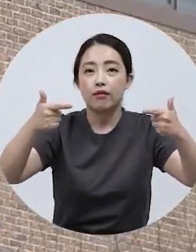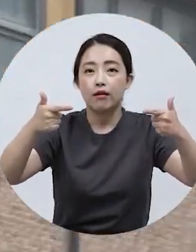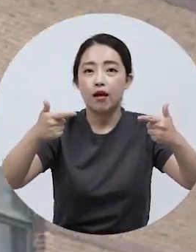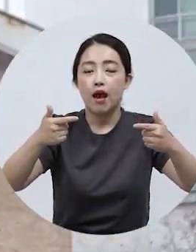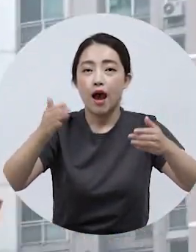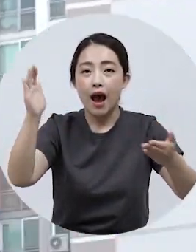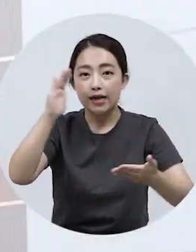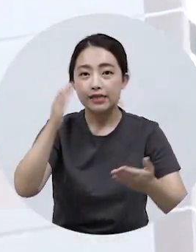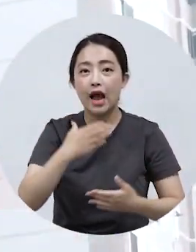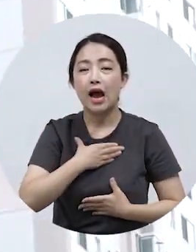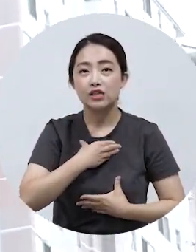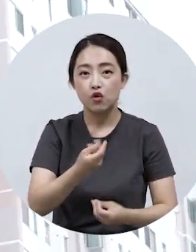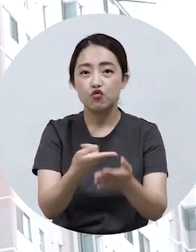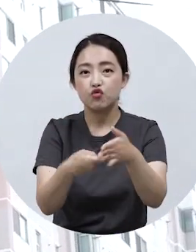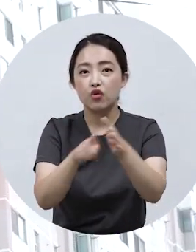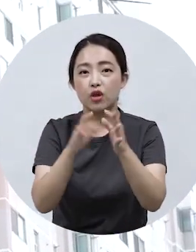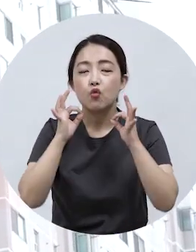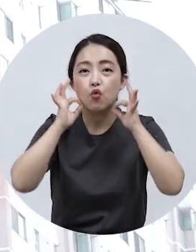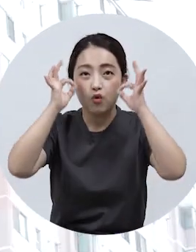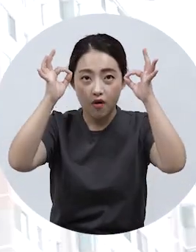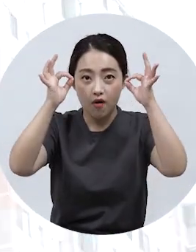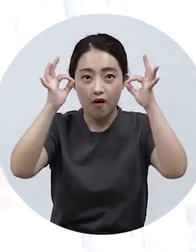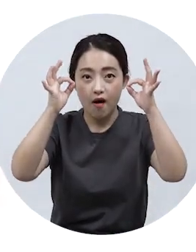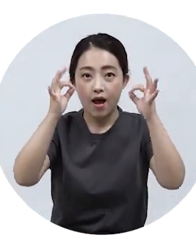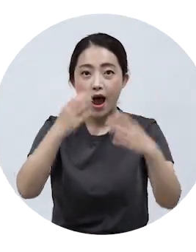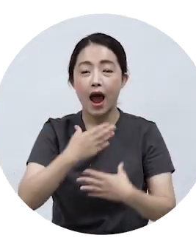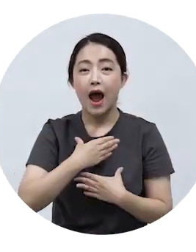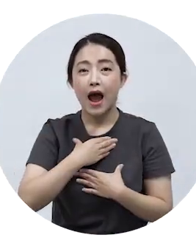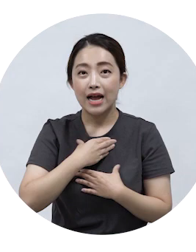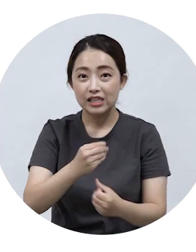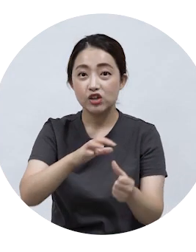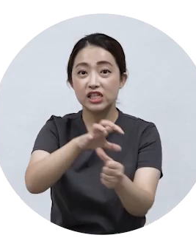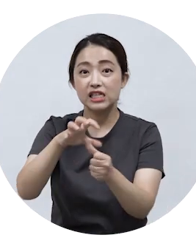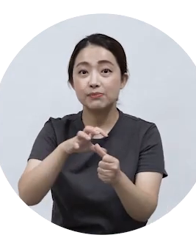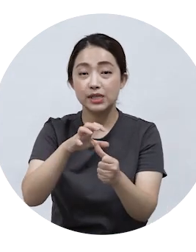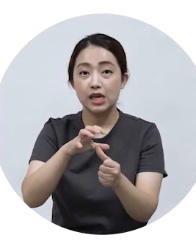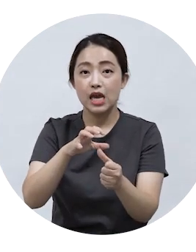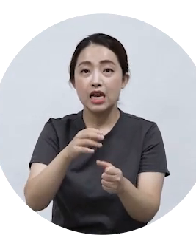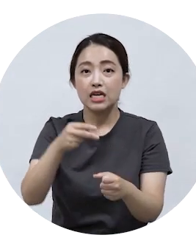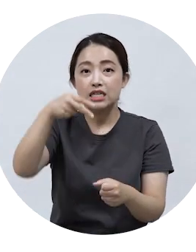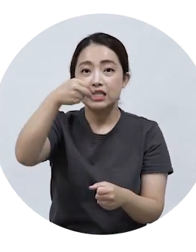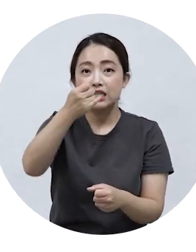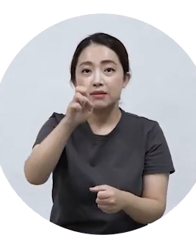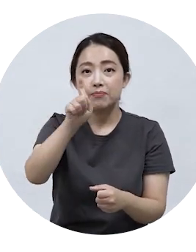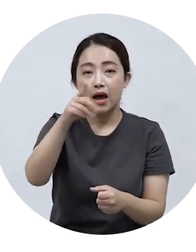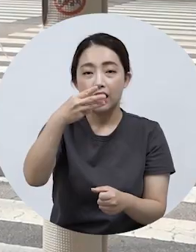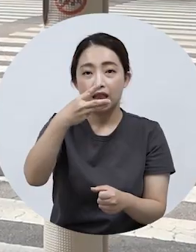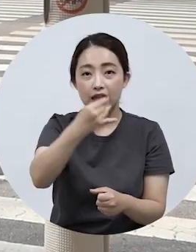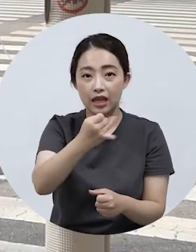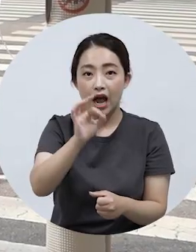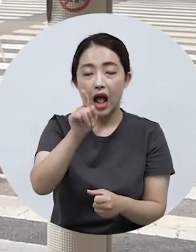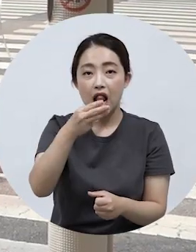설치를 확대해 나가며 학생들의 보행 안전을 확보할 수 있도록 힘쓸 예정인데요.